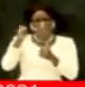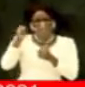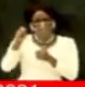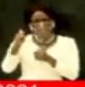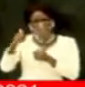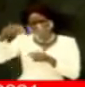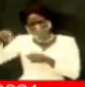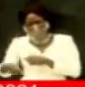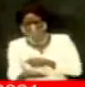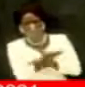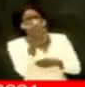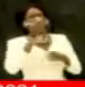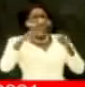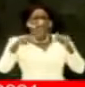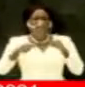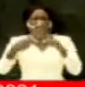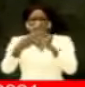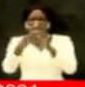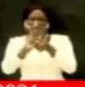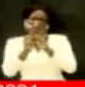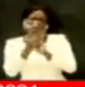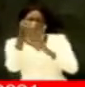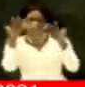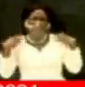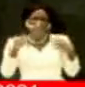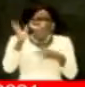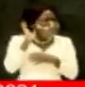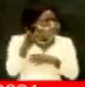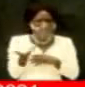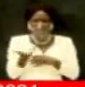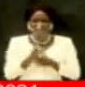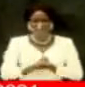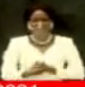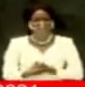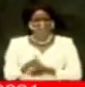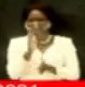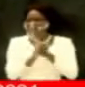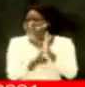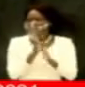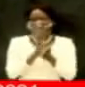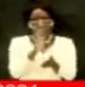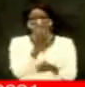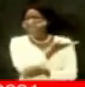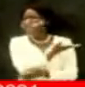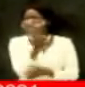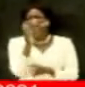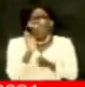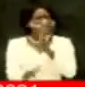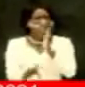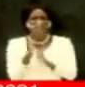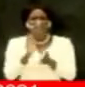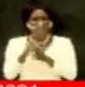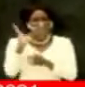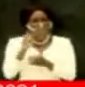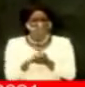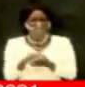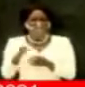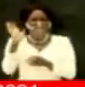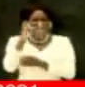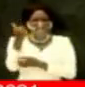ene ndinene pano kuti palibe china yose chimene ndamva chimene ndamva dzulo mwina munthu kamabaidwa